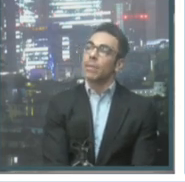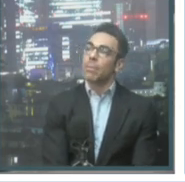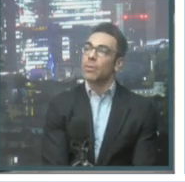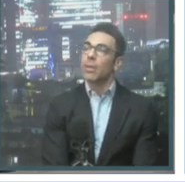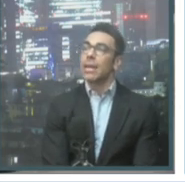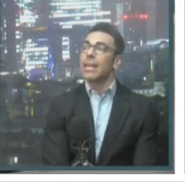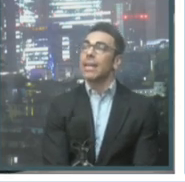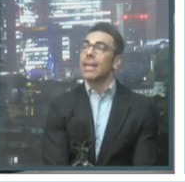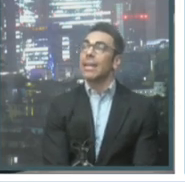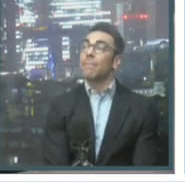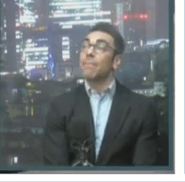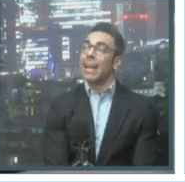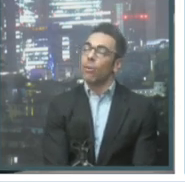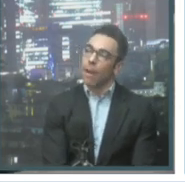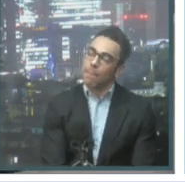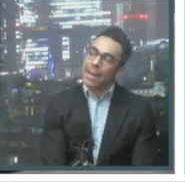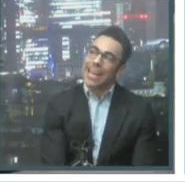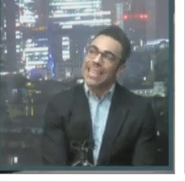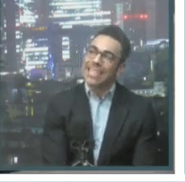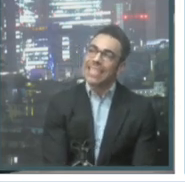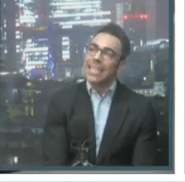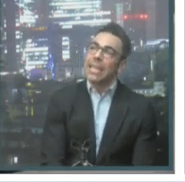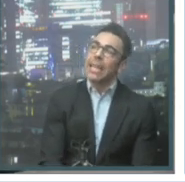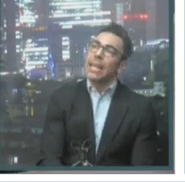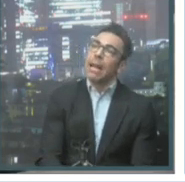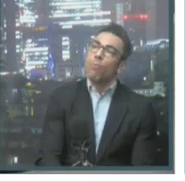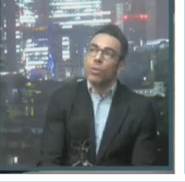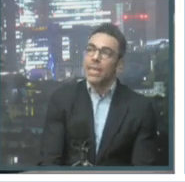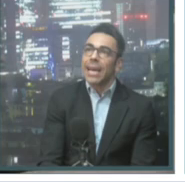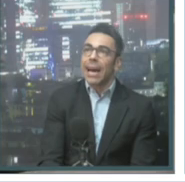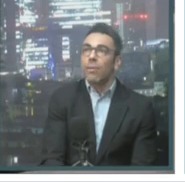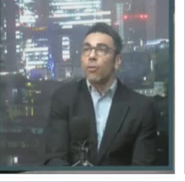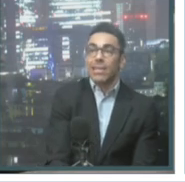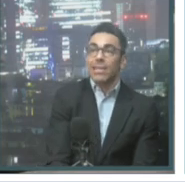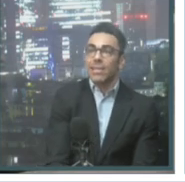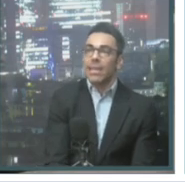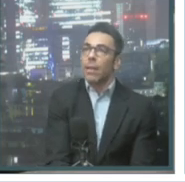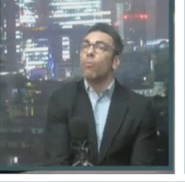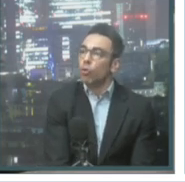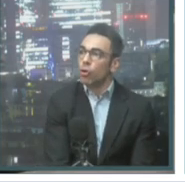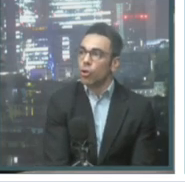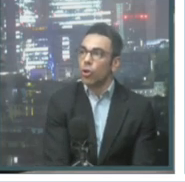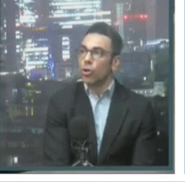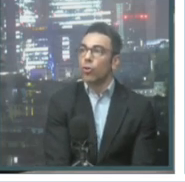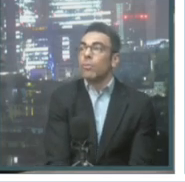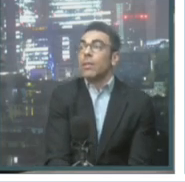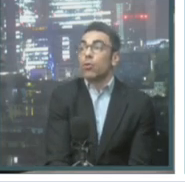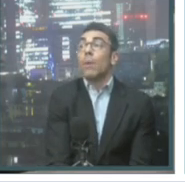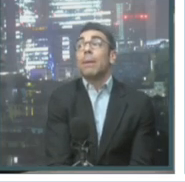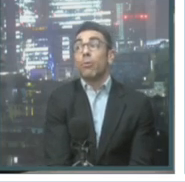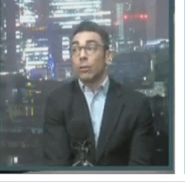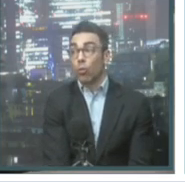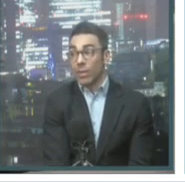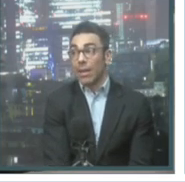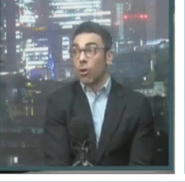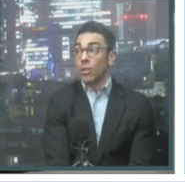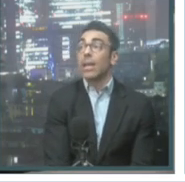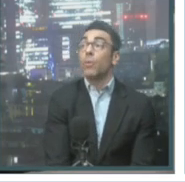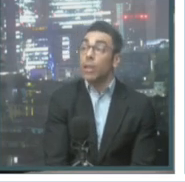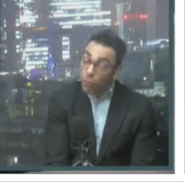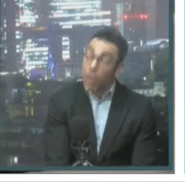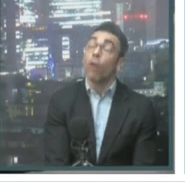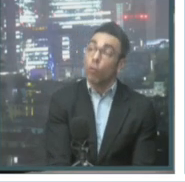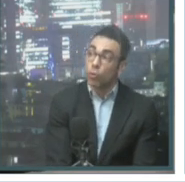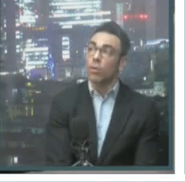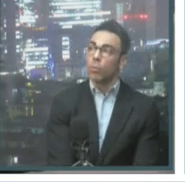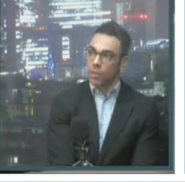ovviamente questa persona allora per la lis la musica non esiste nel mondo sordo nessuno ha mai provato questa cosa